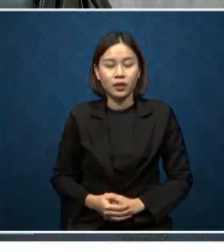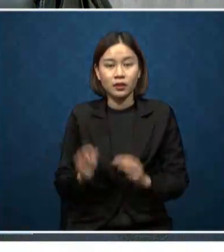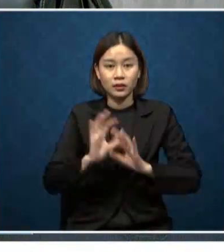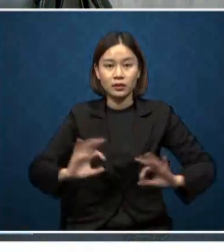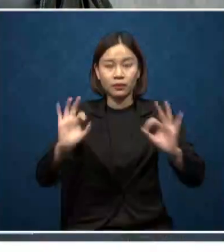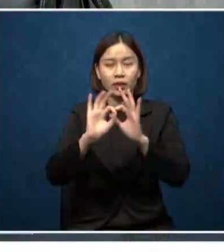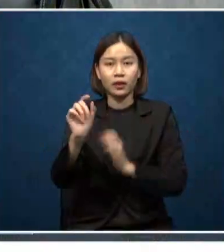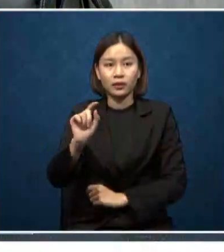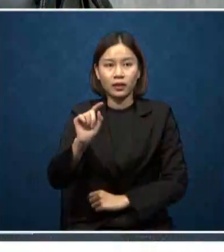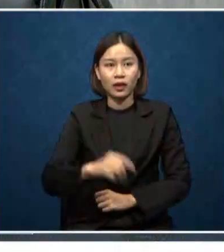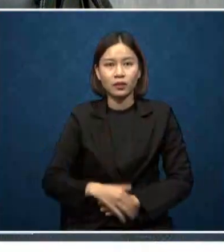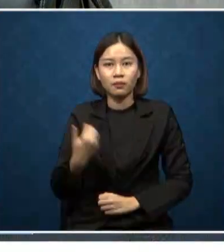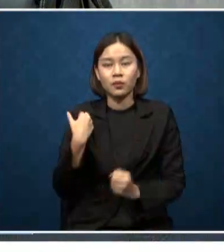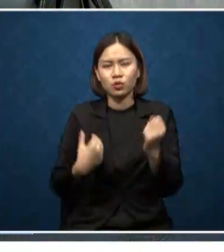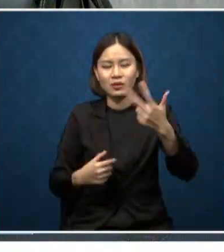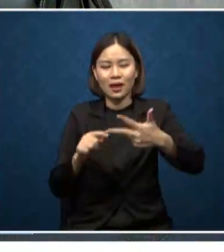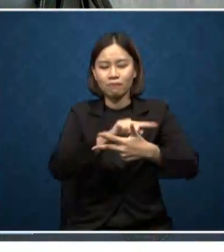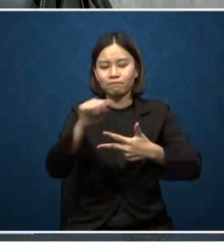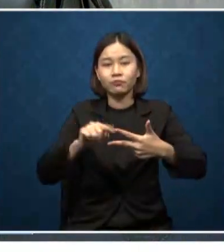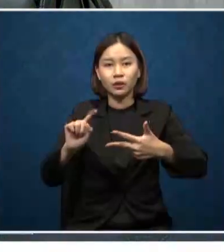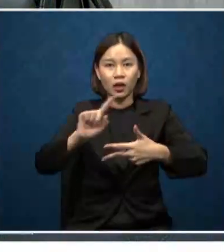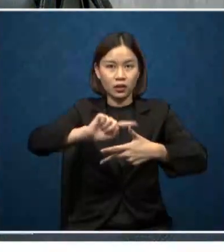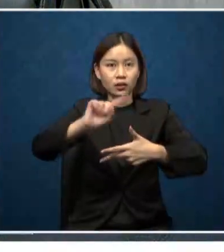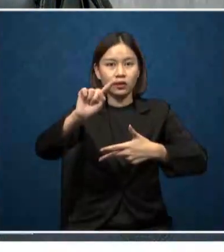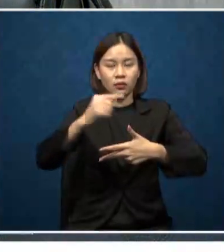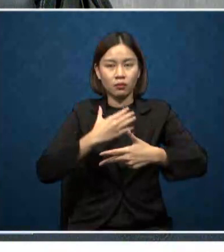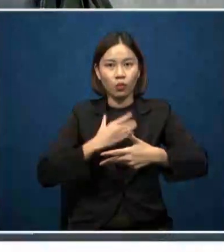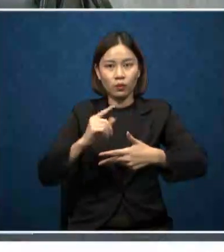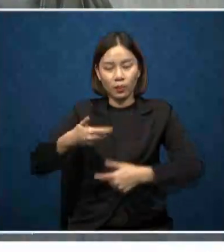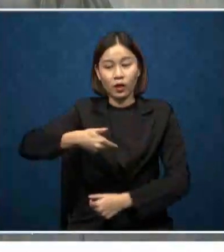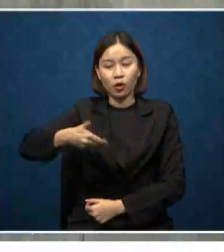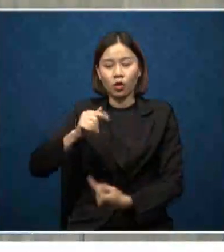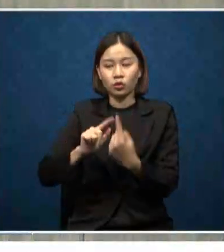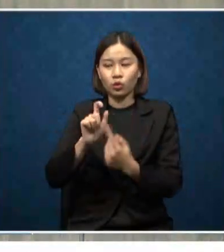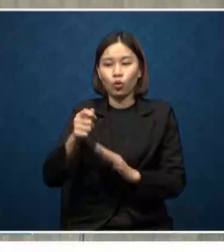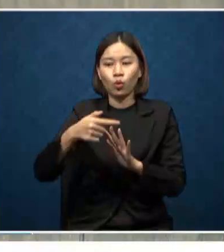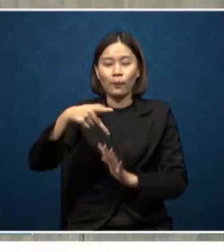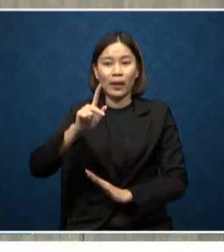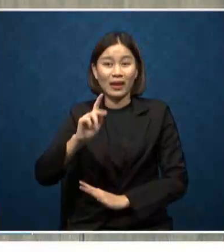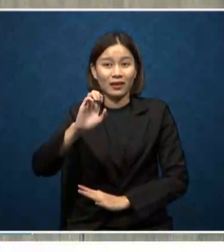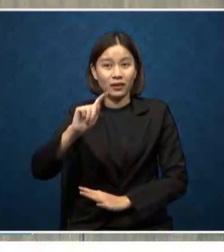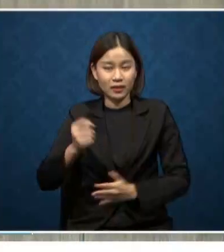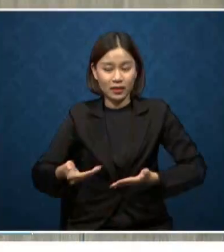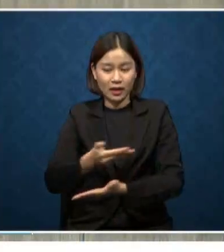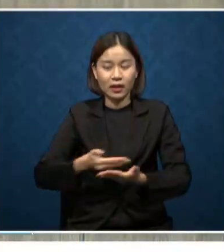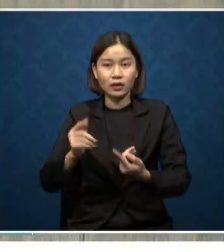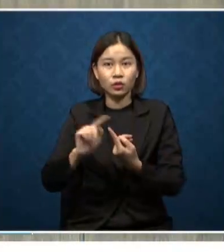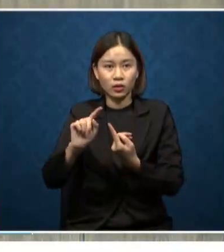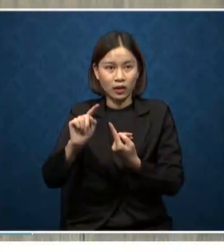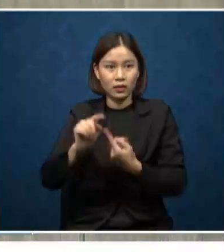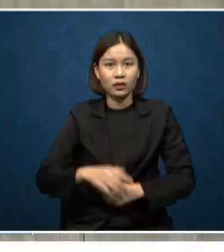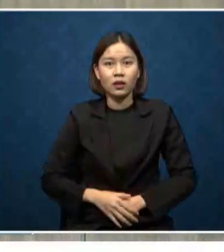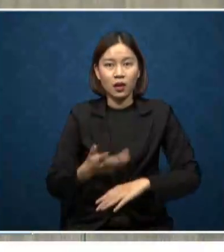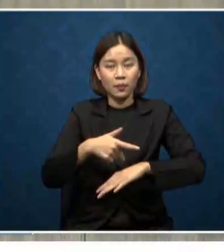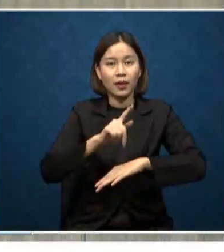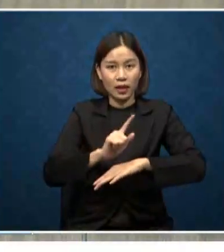สำคัญ 2-3ประเด็นครับประเด็นแรกผมเอ่อได้รับการร้องขอจากท่านอุปกิจในการหารือต่อท่าน